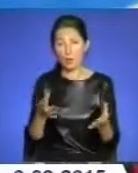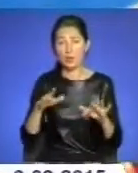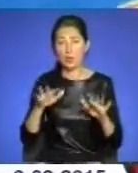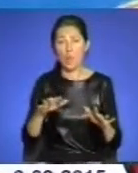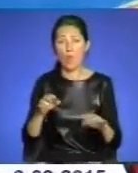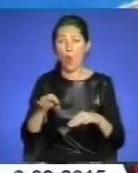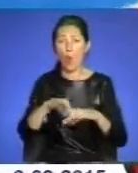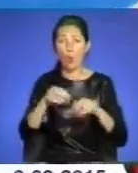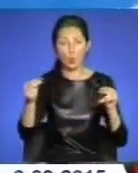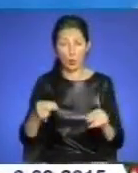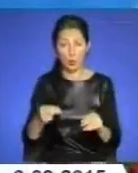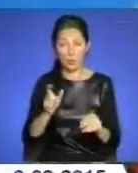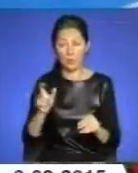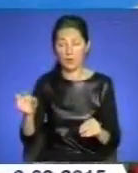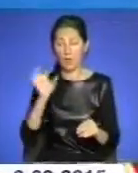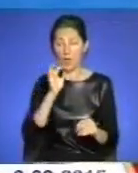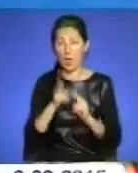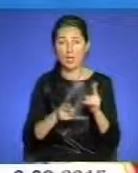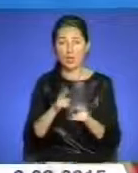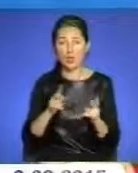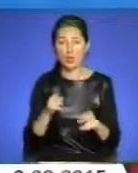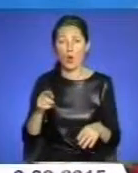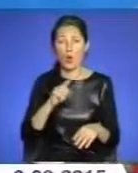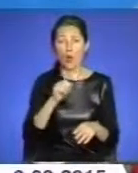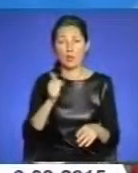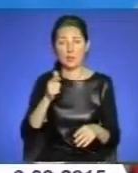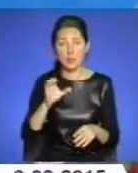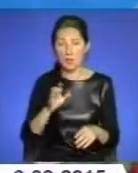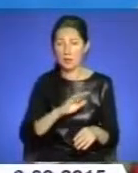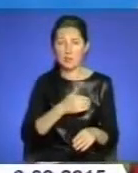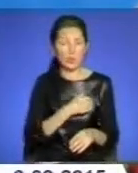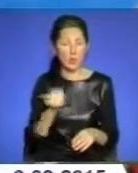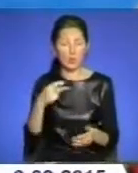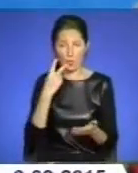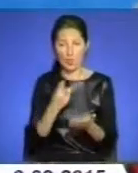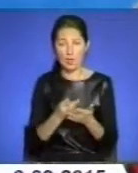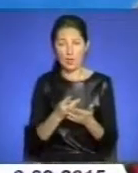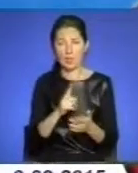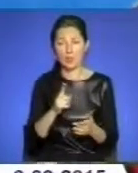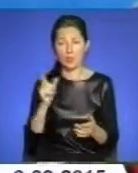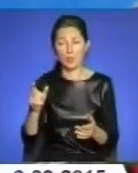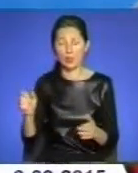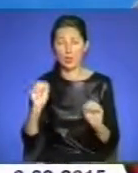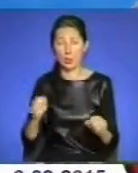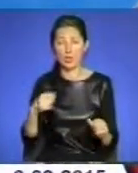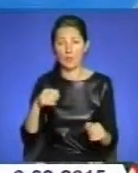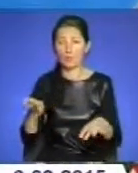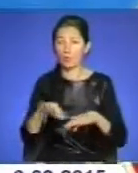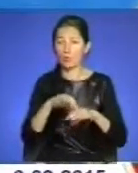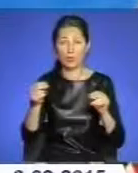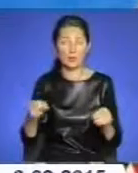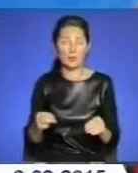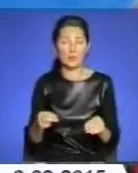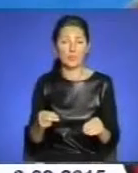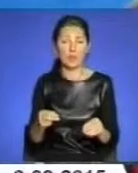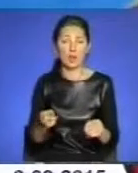там ЗАГС не хочуть показати, які є саме точно дати, щоб особи могли одружитися. Зайшовши